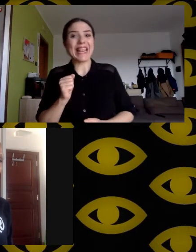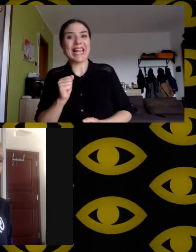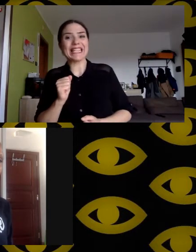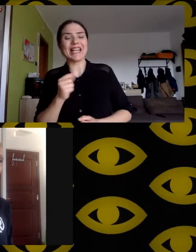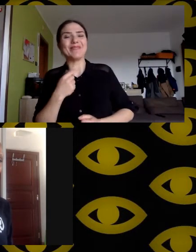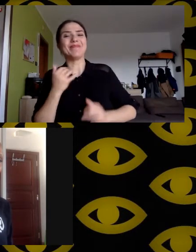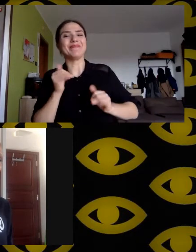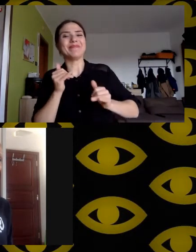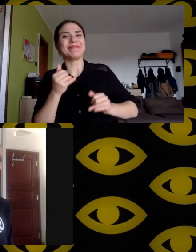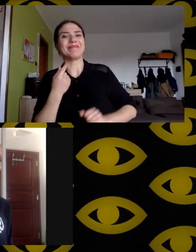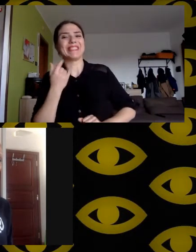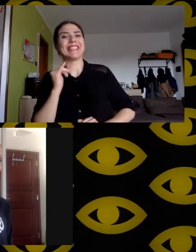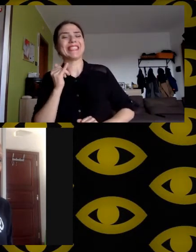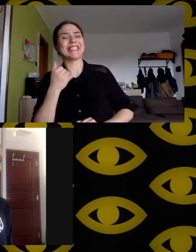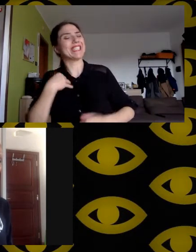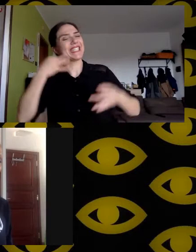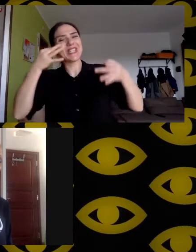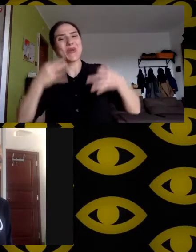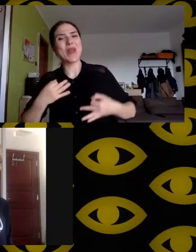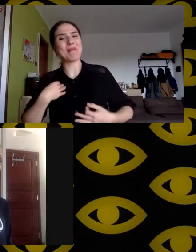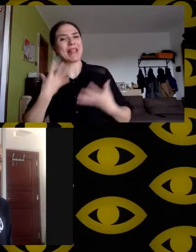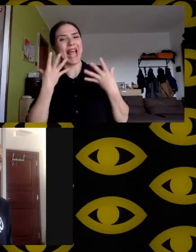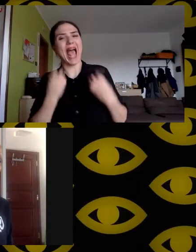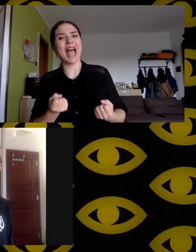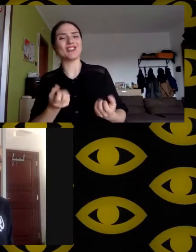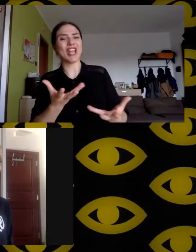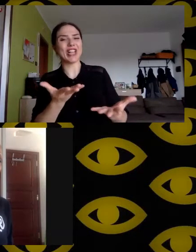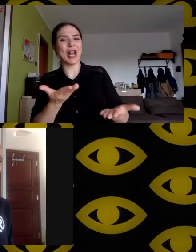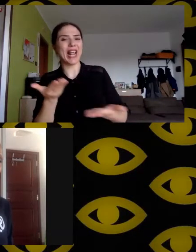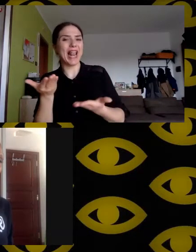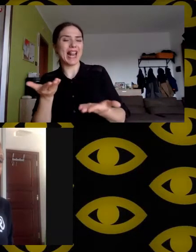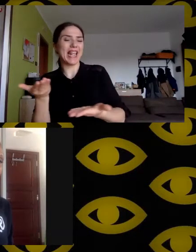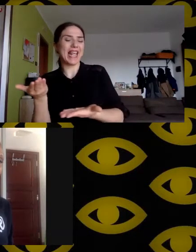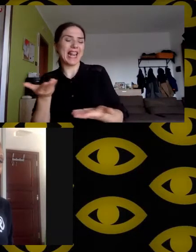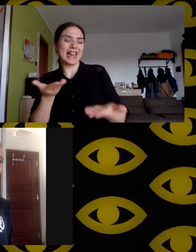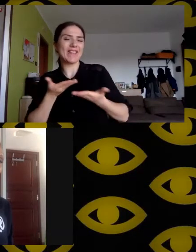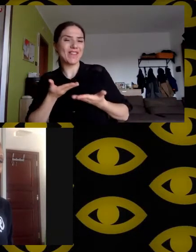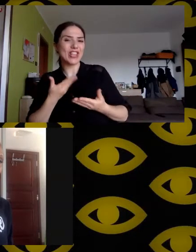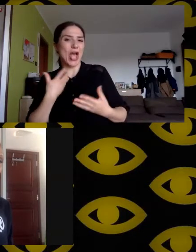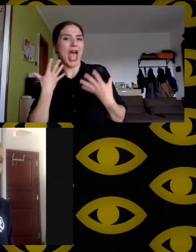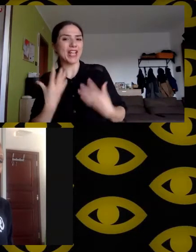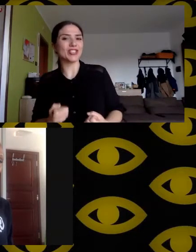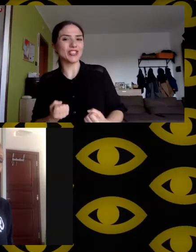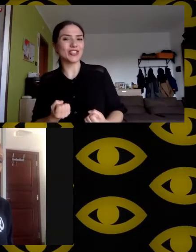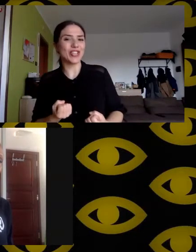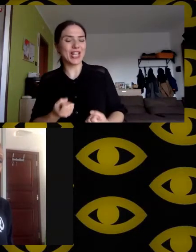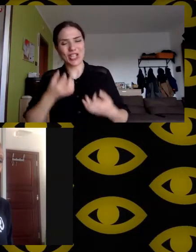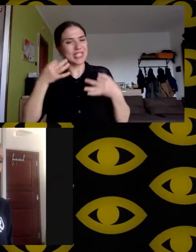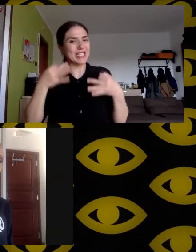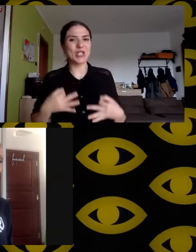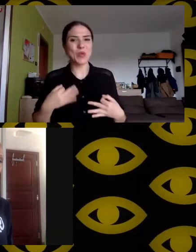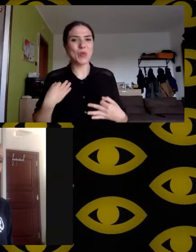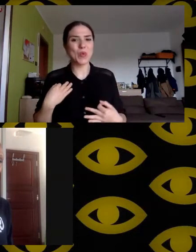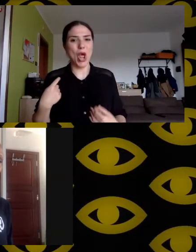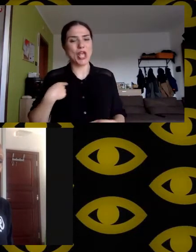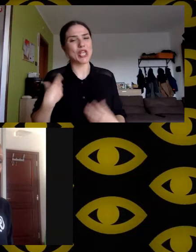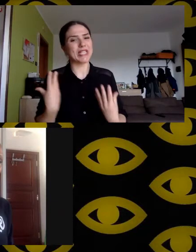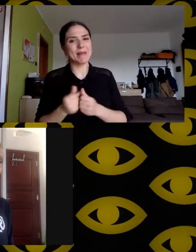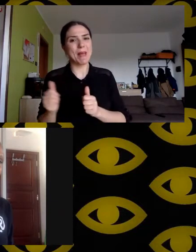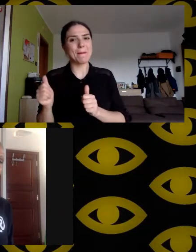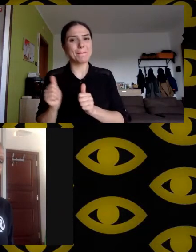si fa così, no? Accetto l'invito, assolutamente. Accetto l'invito. Assolutamente sì. Devo dire la verità che questa cosa che tu hai